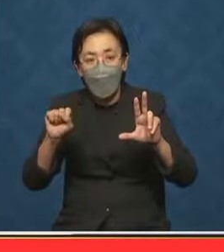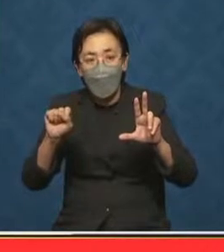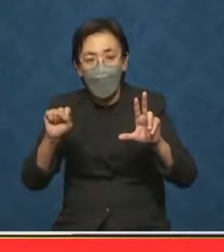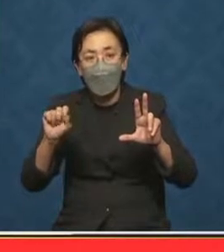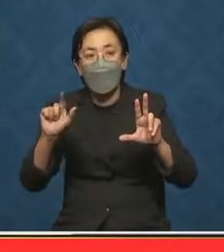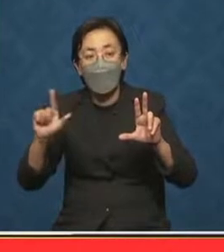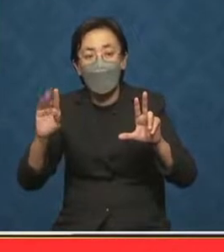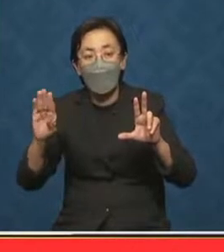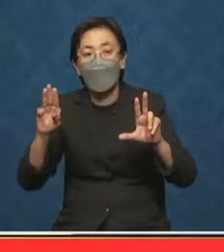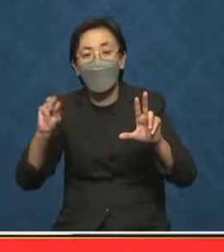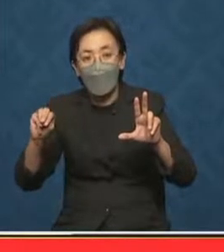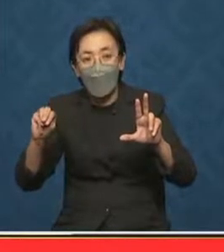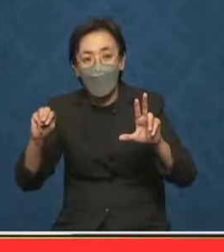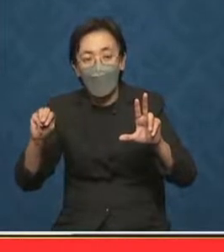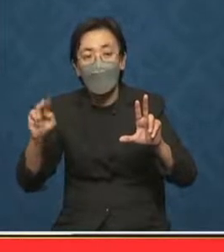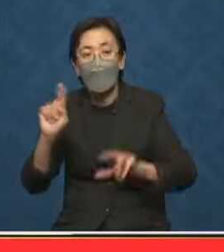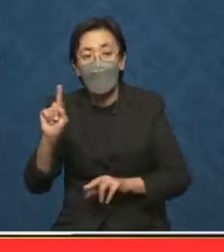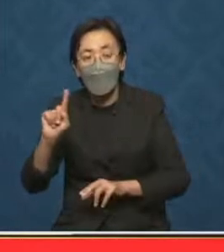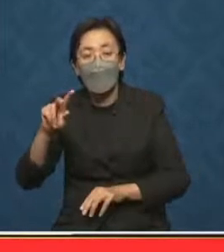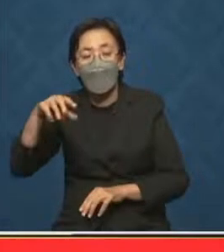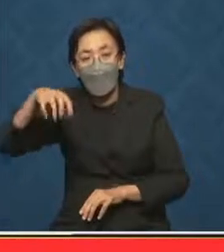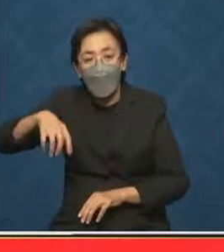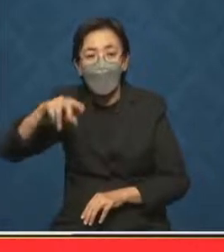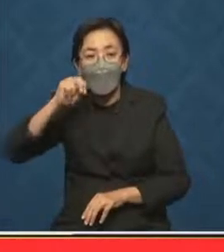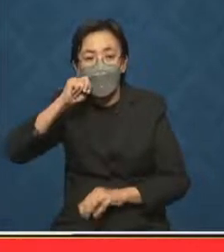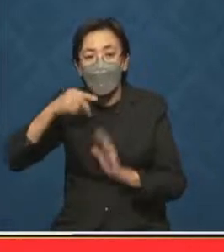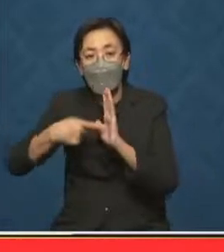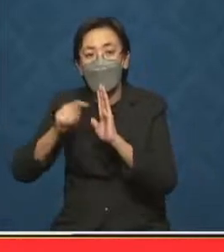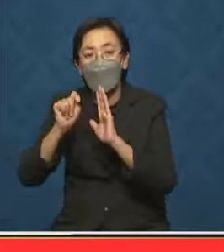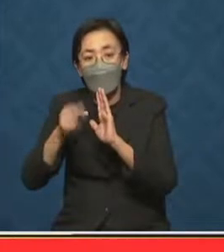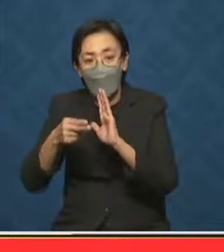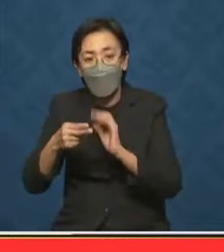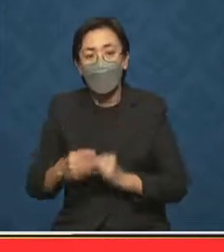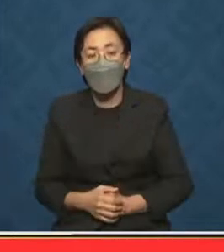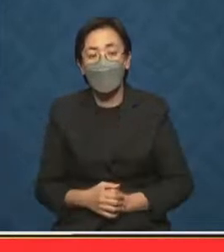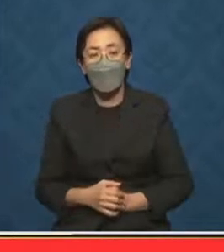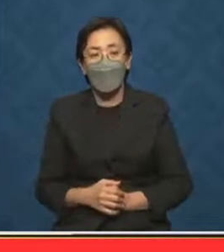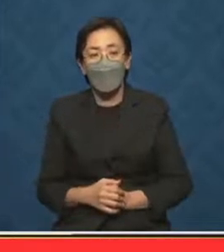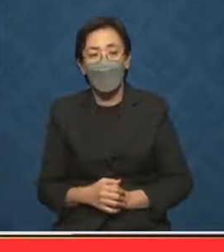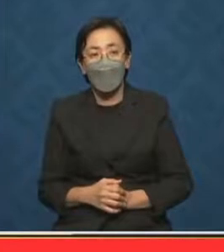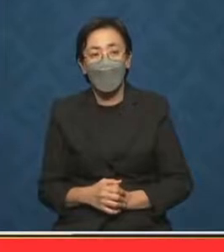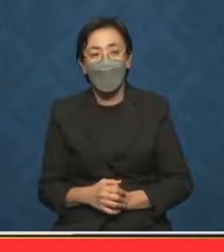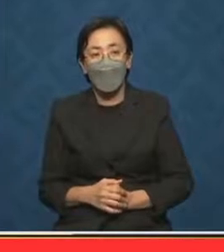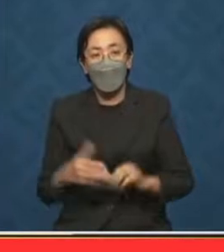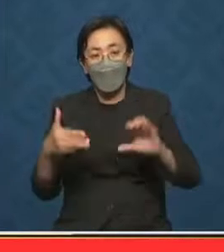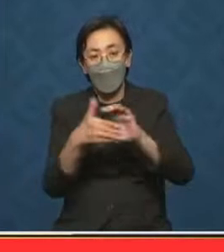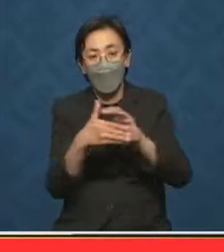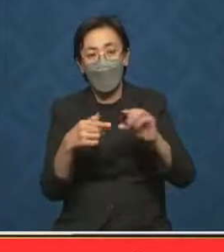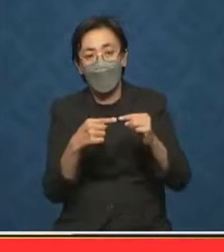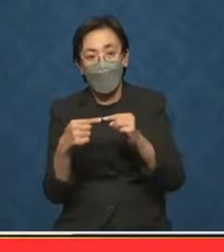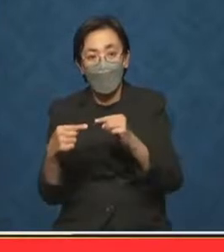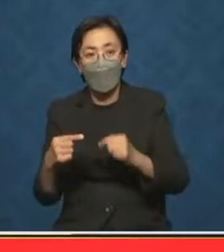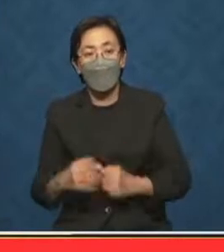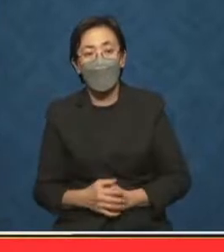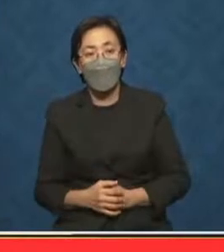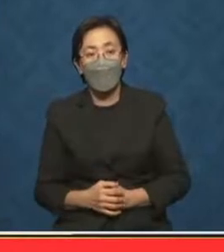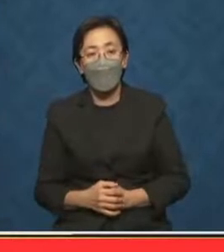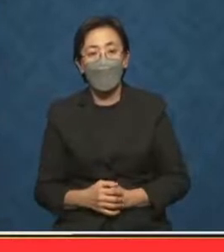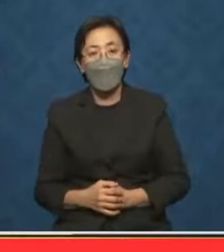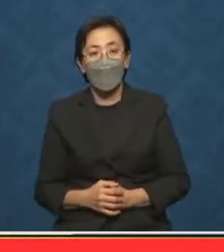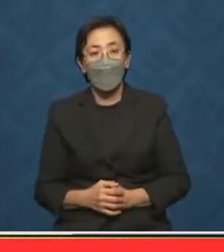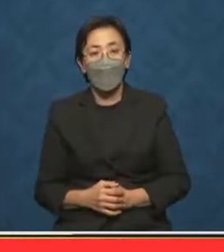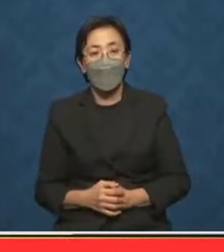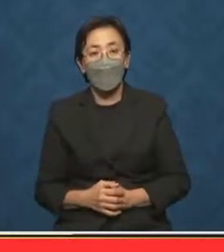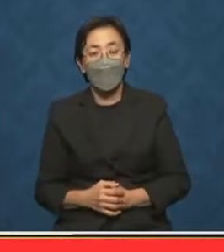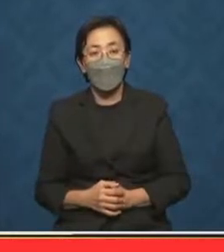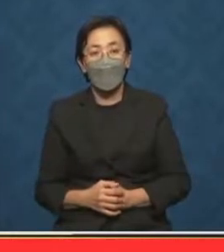ที่ประปาประตมธานี้ขอยะสกไปครับ